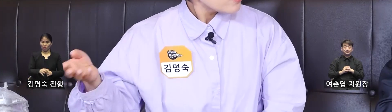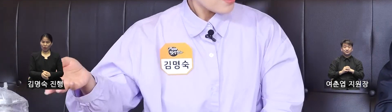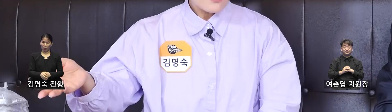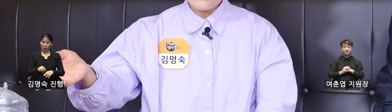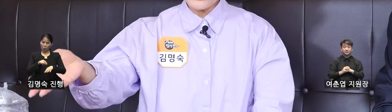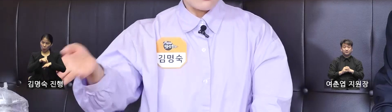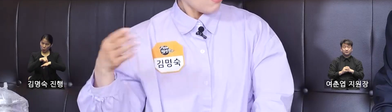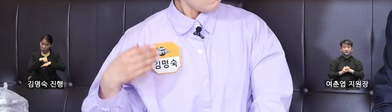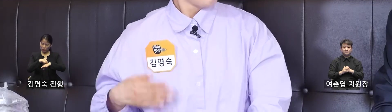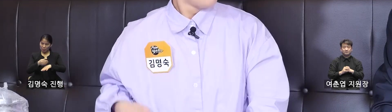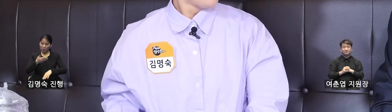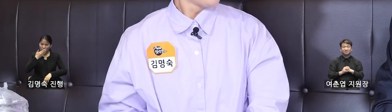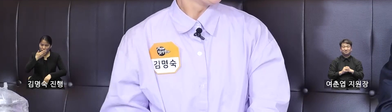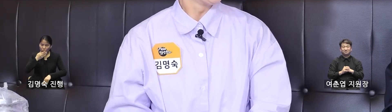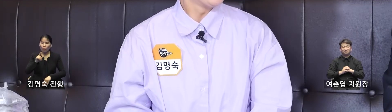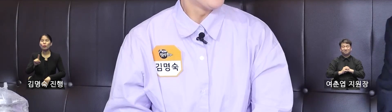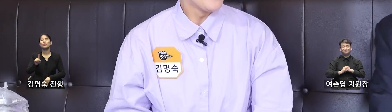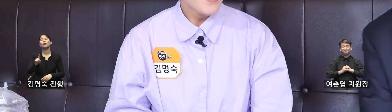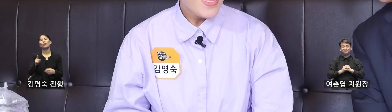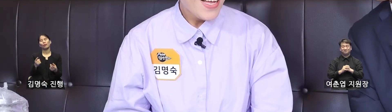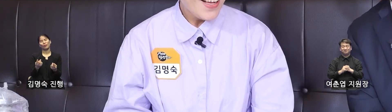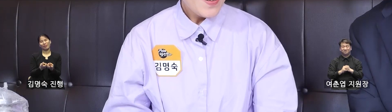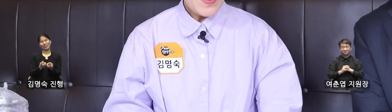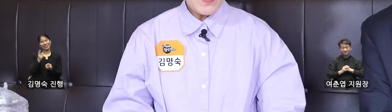어떤 거 같습니까?